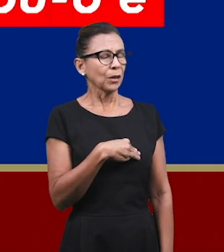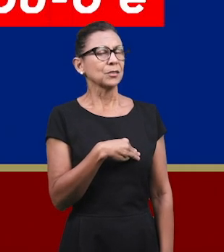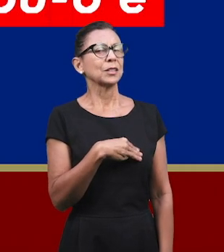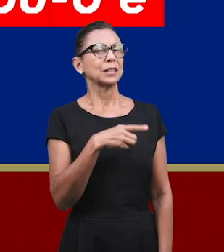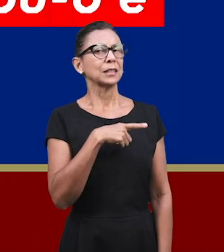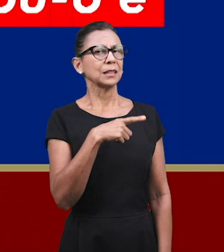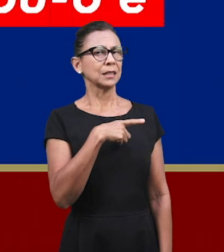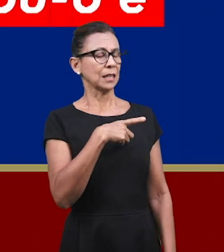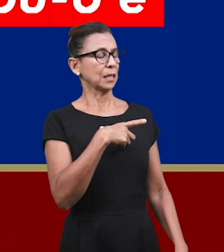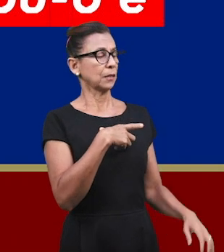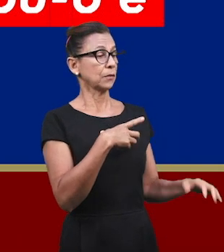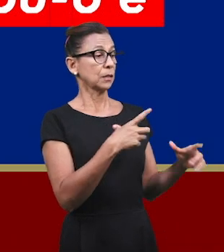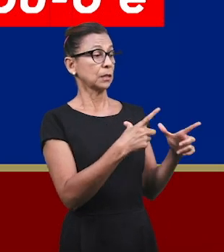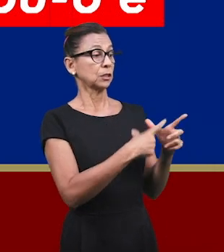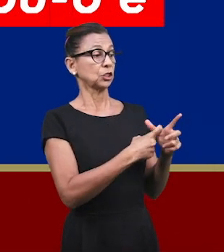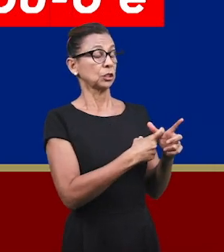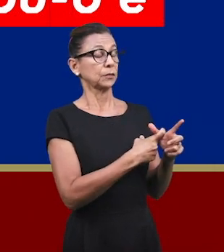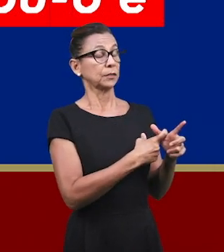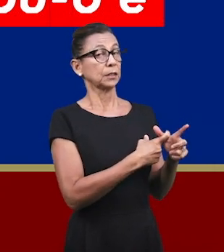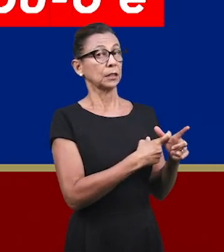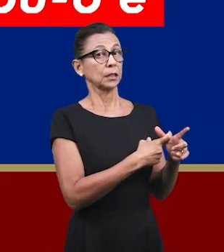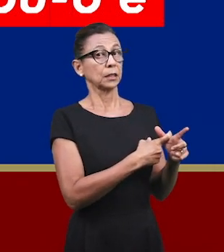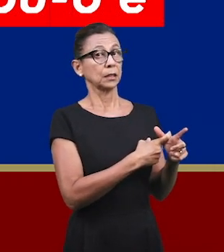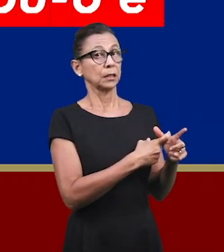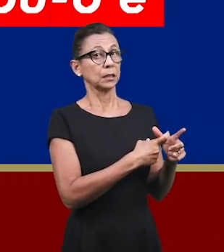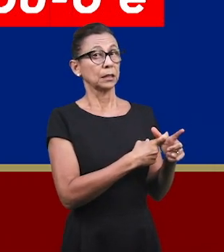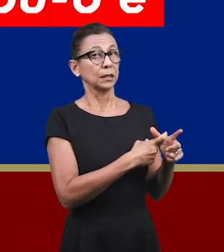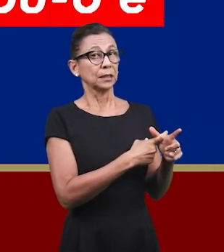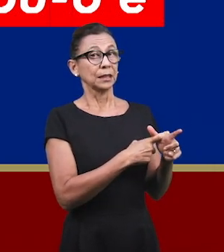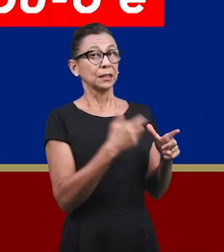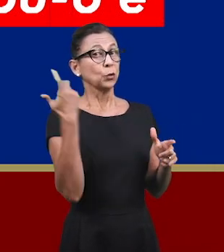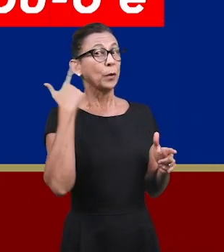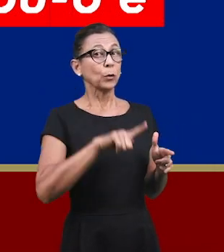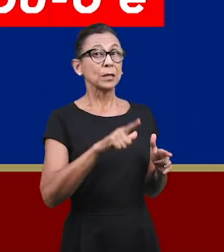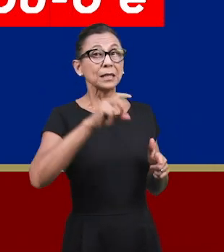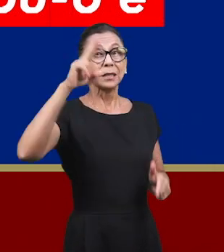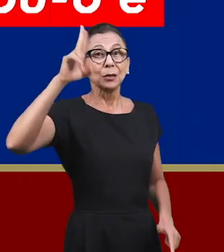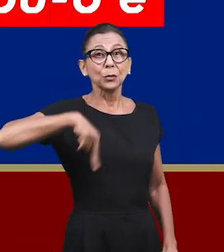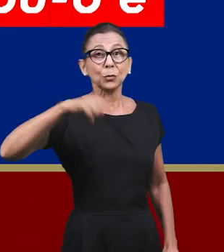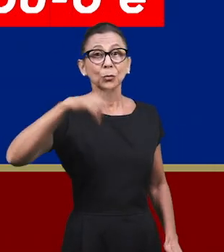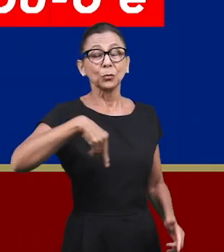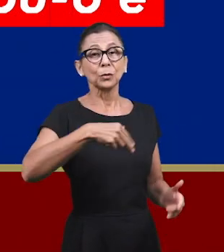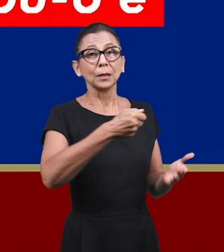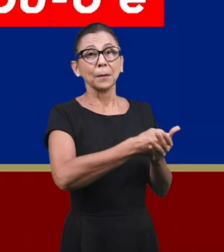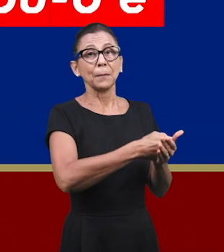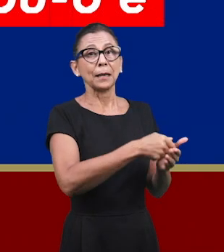compassion intime, il n'a pas seulement laissé aller